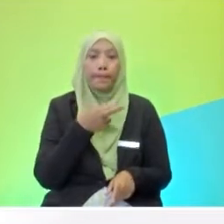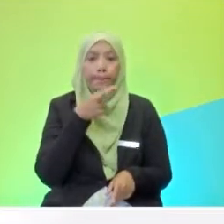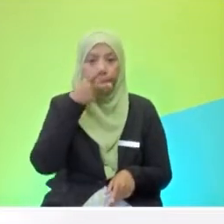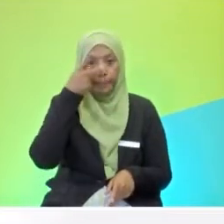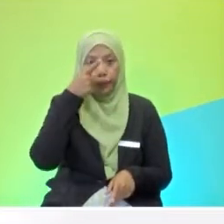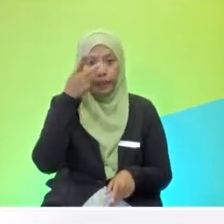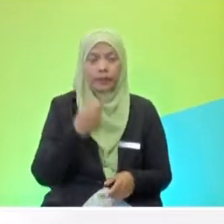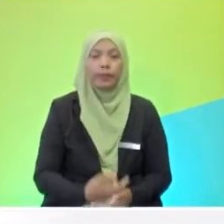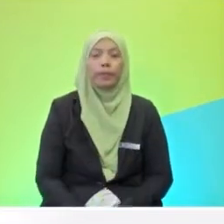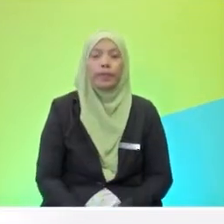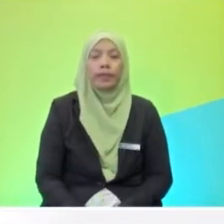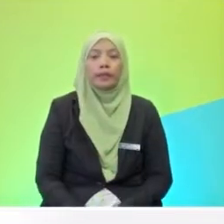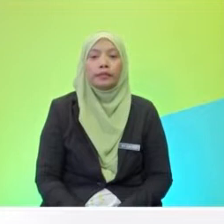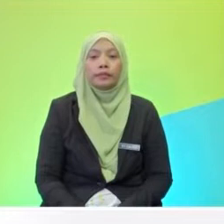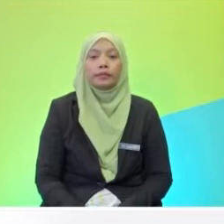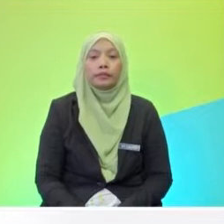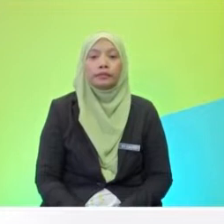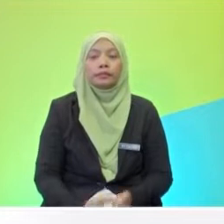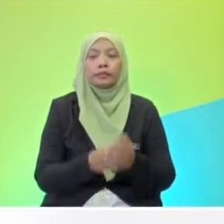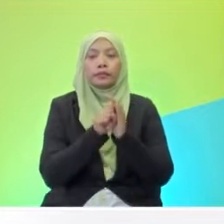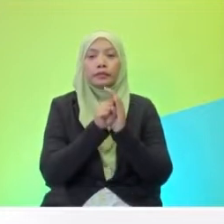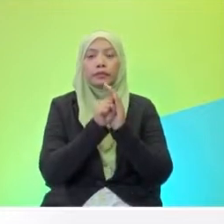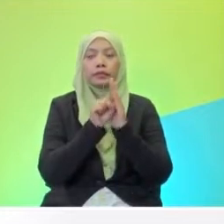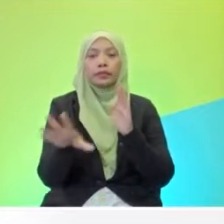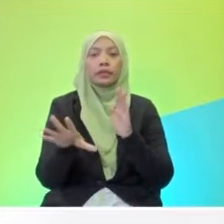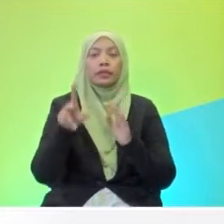Oke sisa Papa